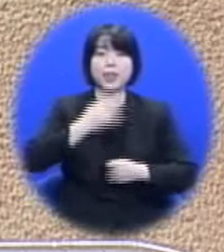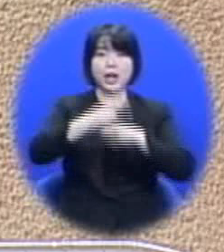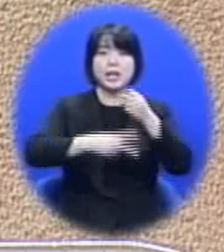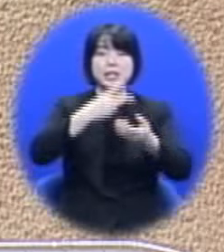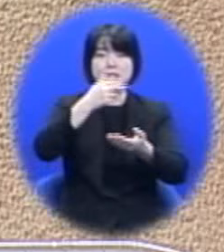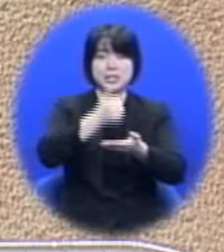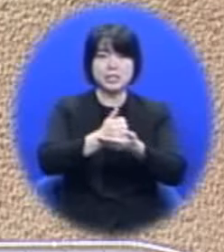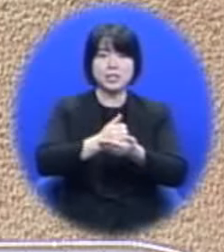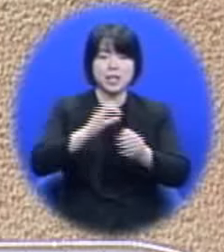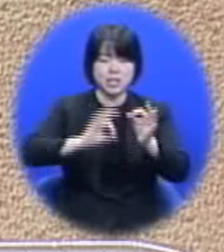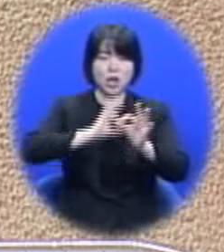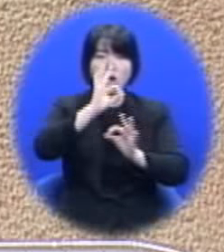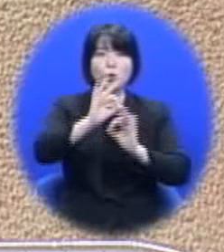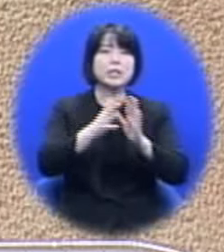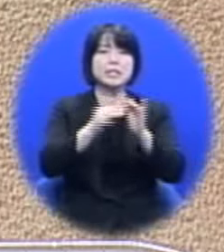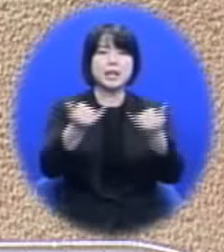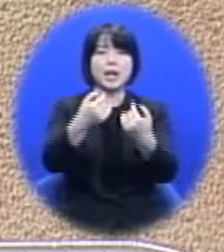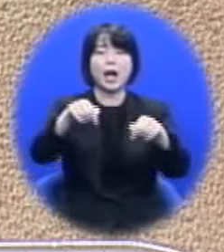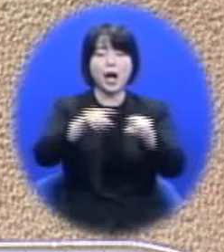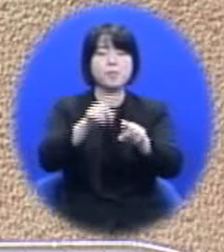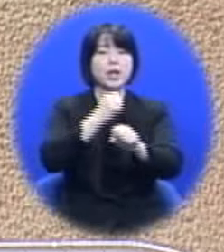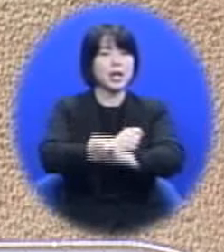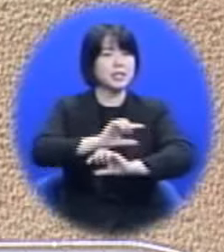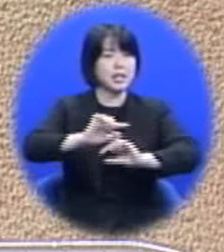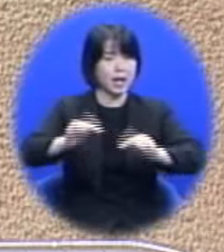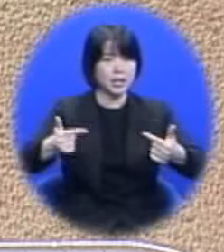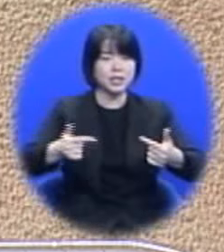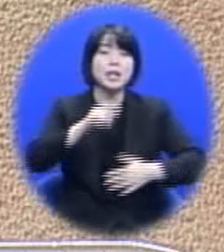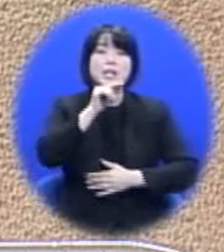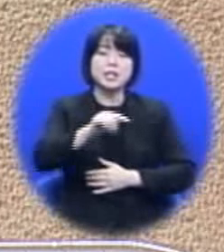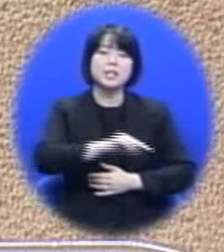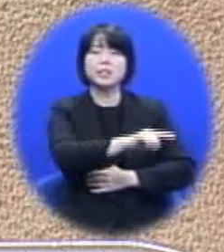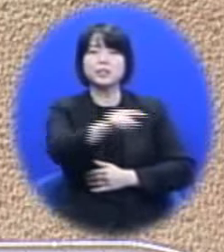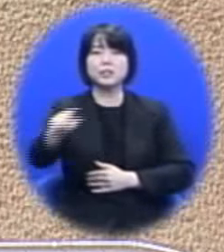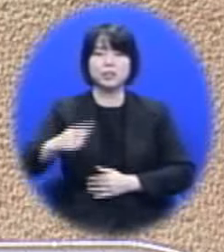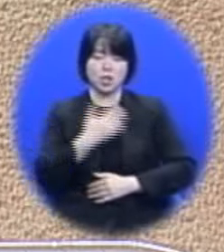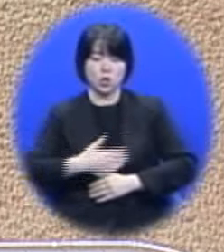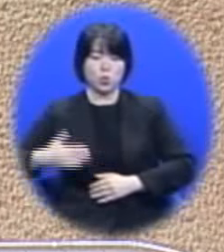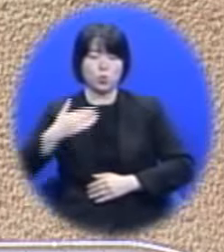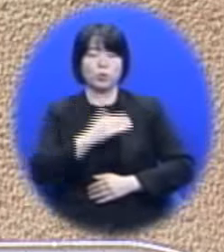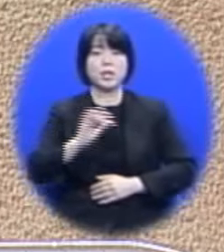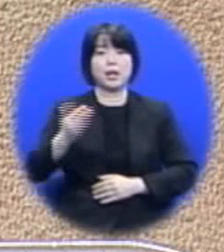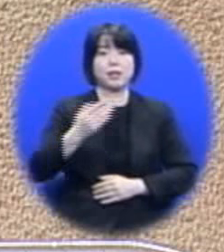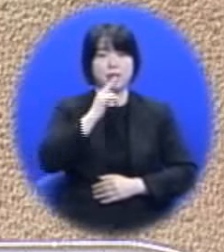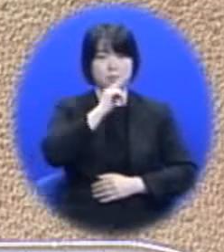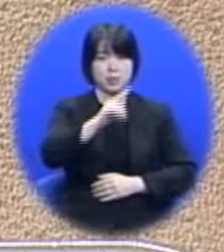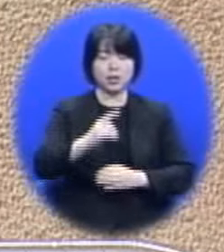영원히 사람과 함께하지 아니하리니 이는 그들이 육체가 됨이라.